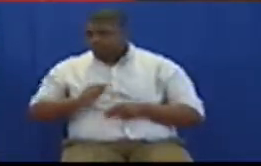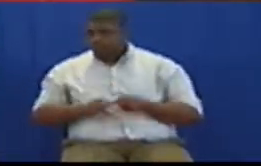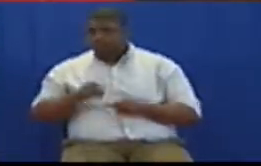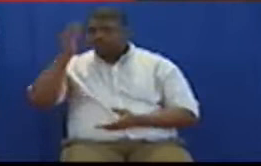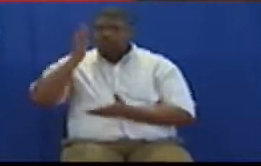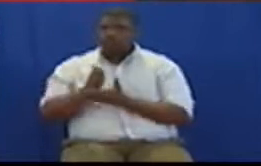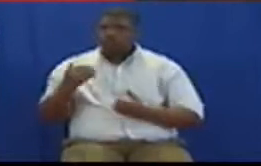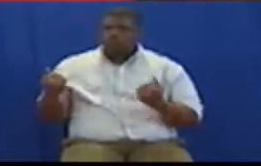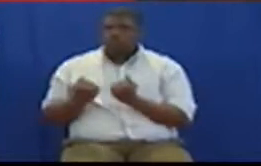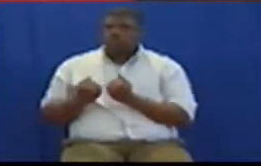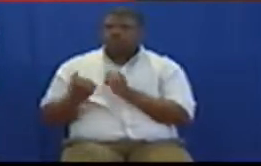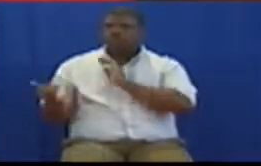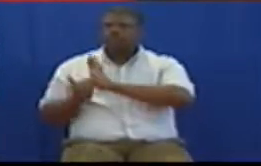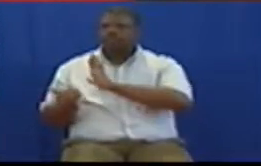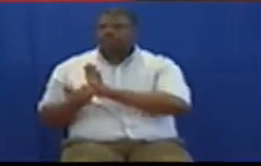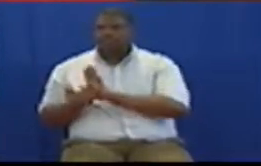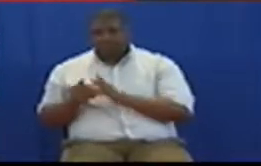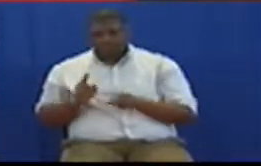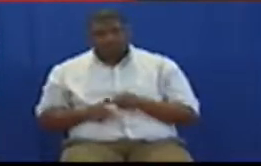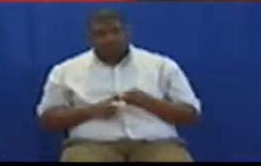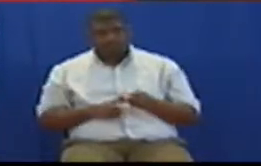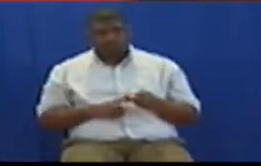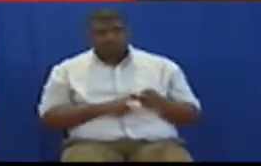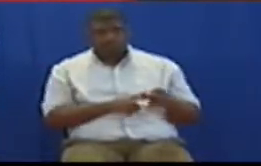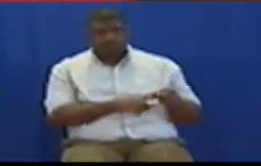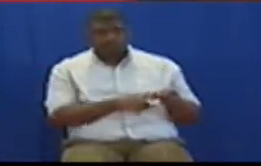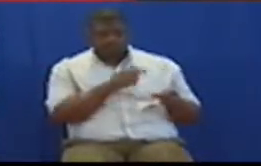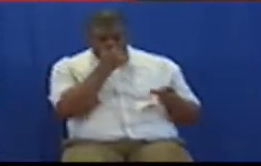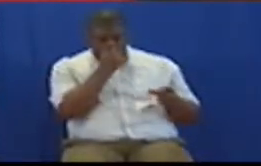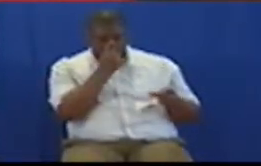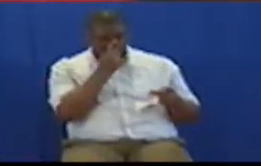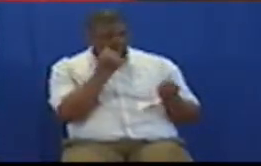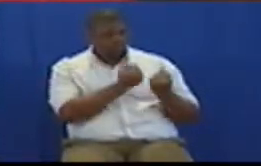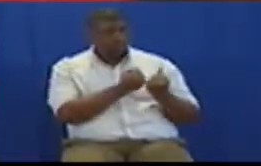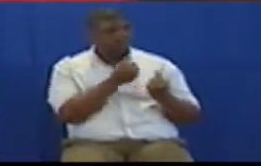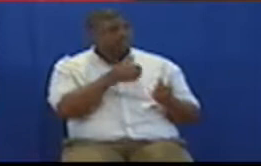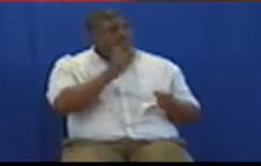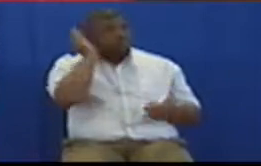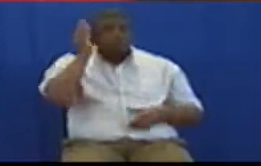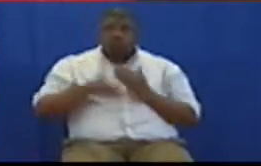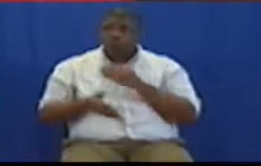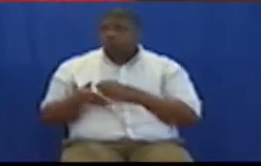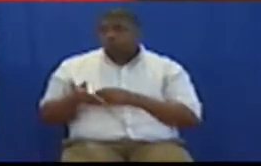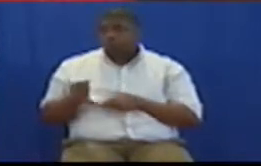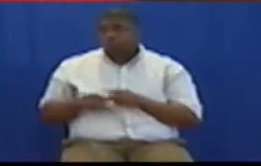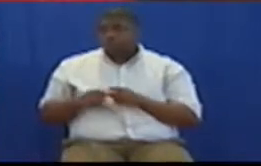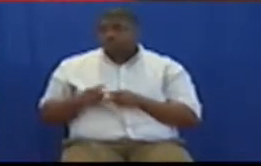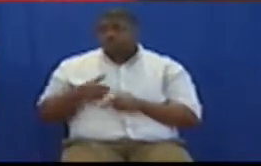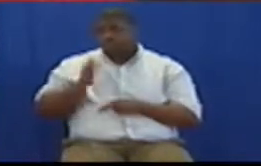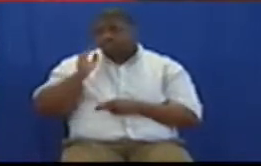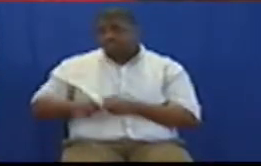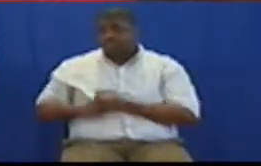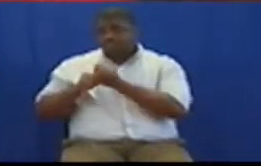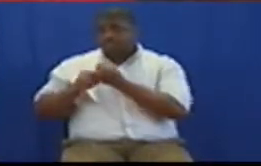ni kutunga sheria. Sio lazima kujadili tu sheria zinazoletwa na serikali. Mwisho wa siku lazima serikali itakunga mkono. Lakini